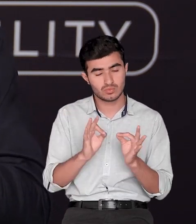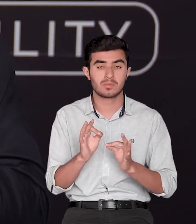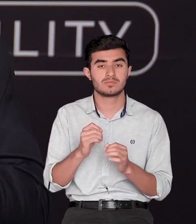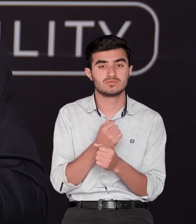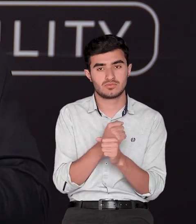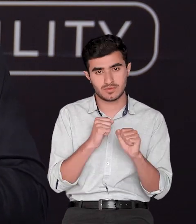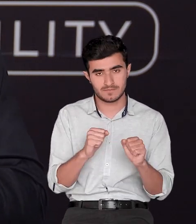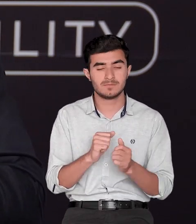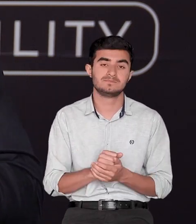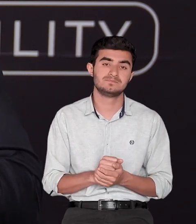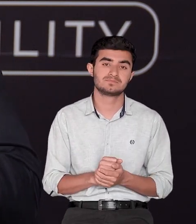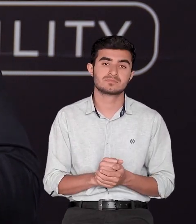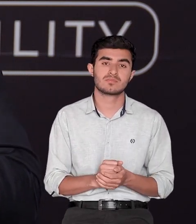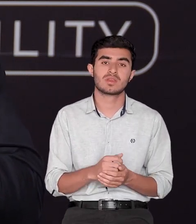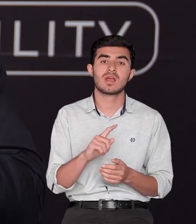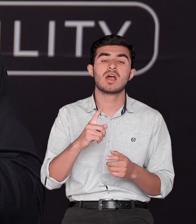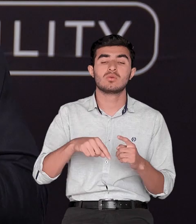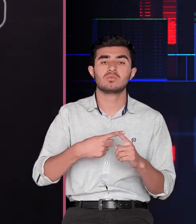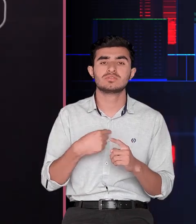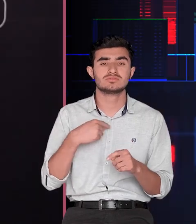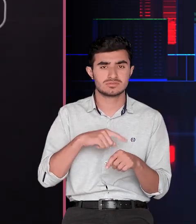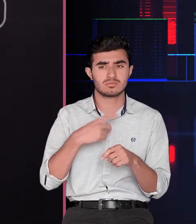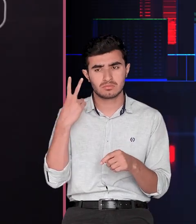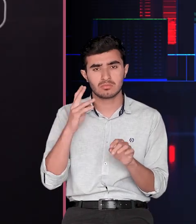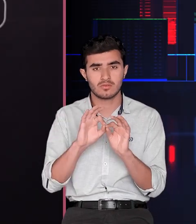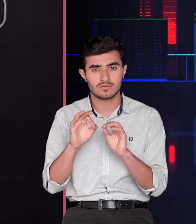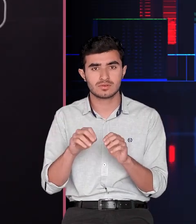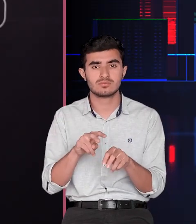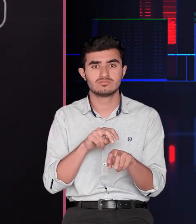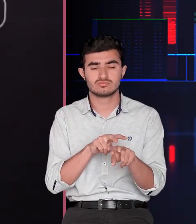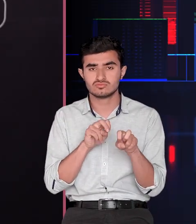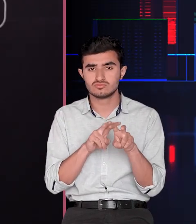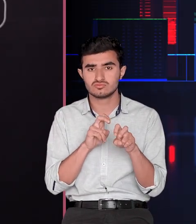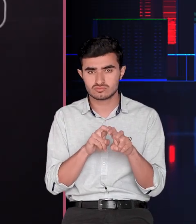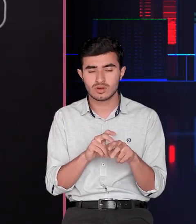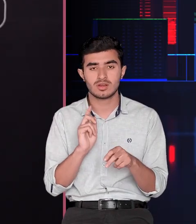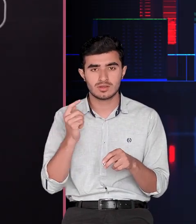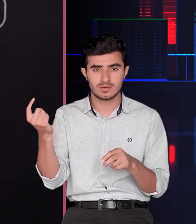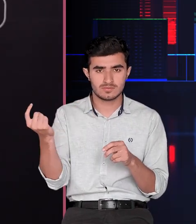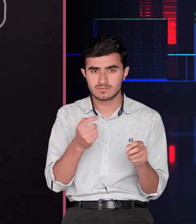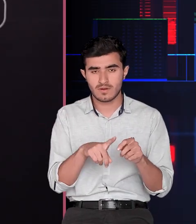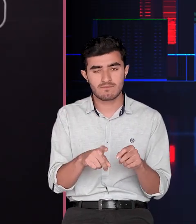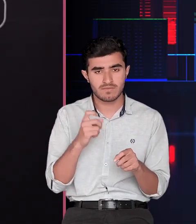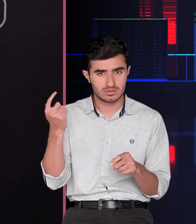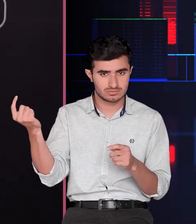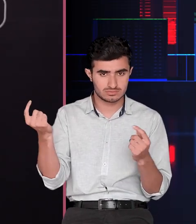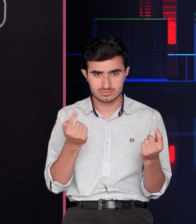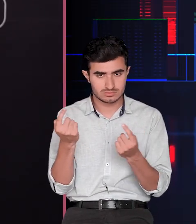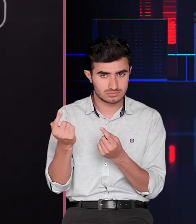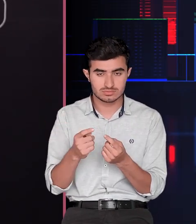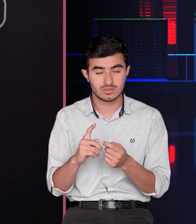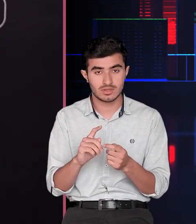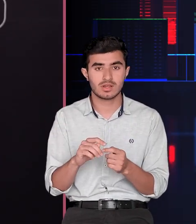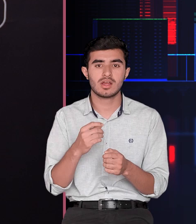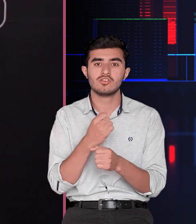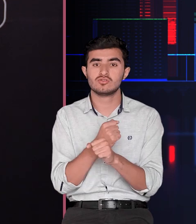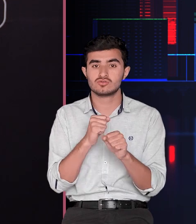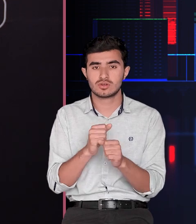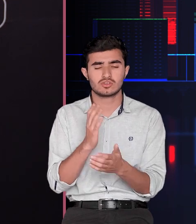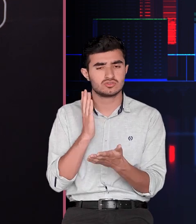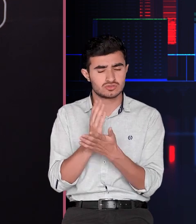को या उसको नहीं रोक पाते। मैं रिक्वेस्ट करता हूँ कि ऑलवेज़ अपने रिफ्लेक्सेस को बहुत स्ट्रांग रखें,